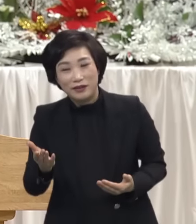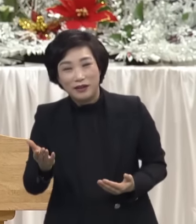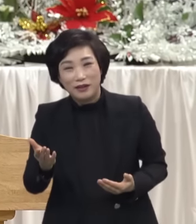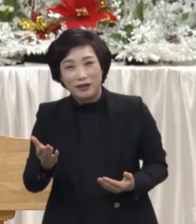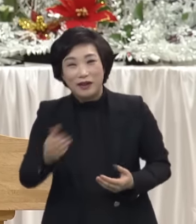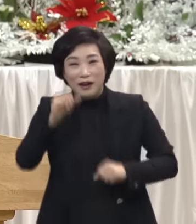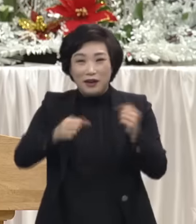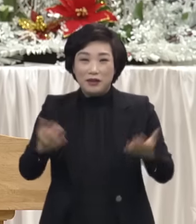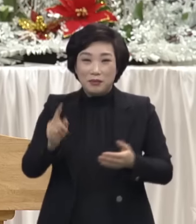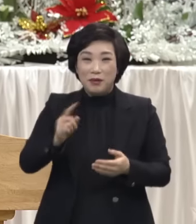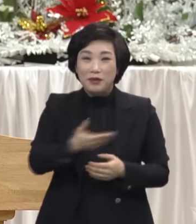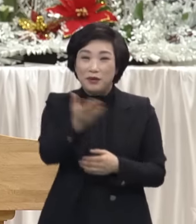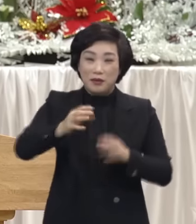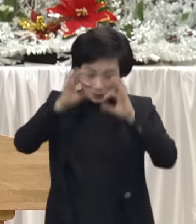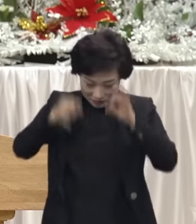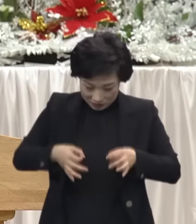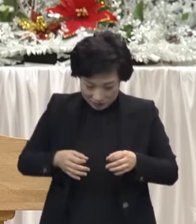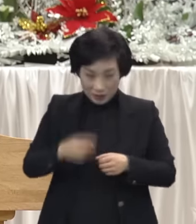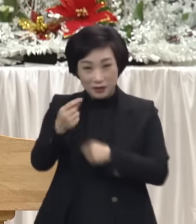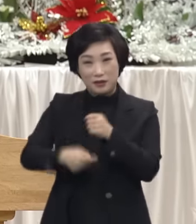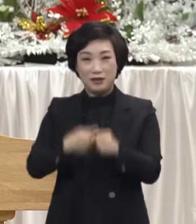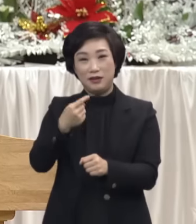뭘 했느냐. 참